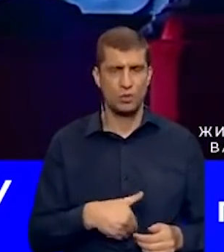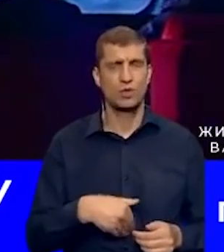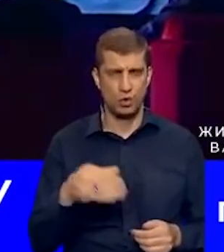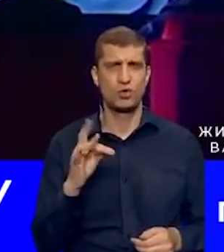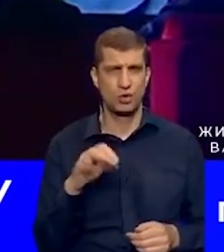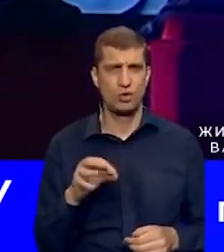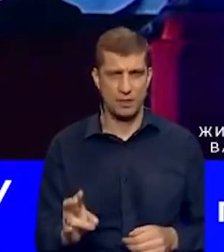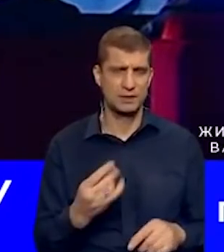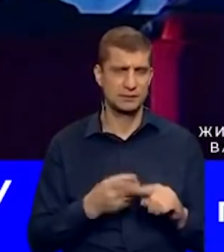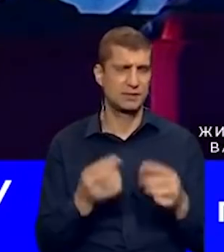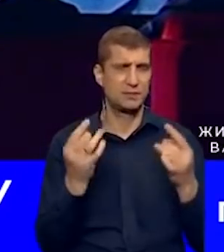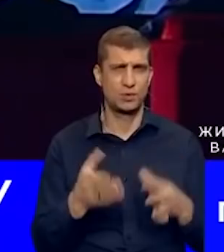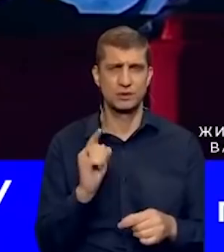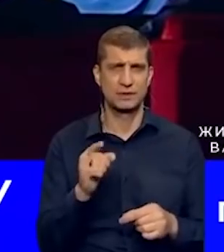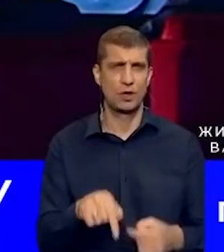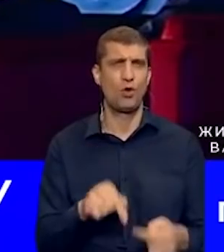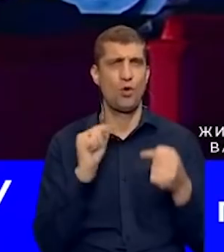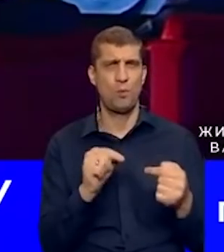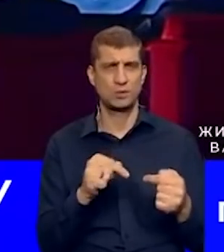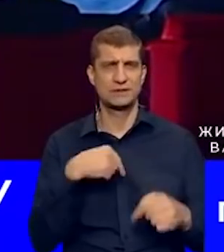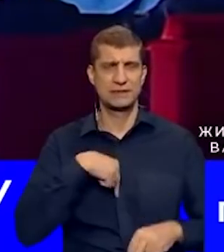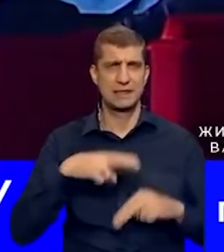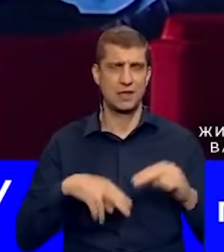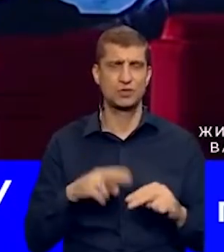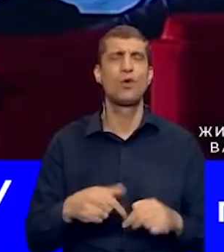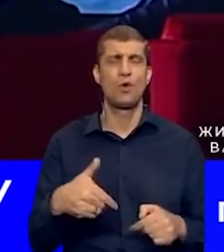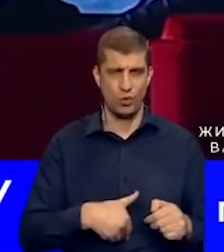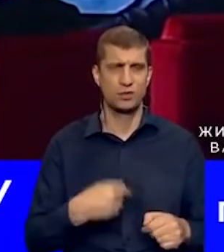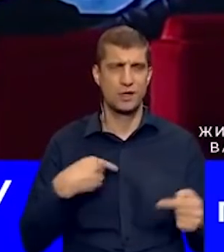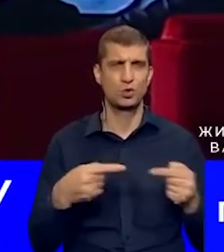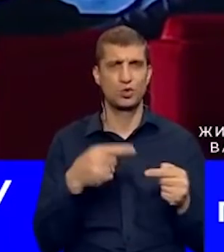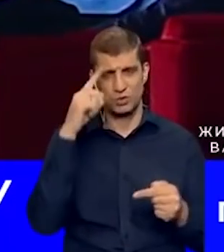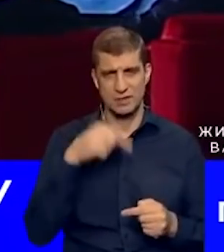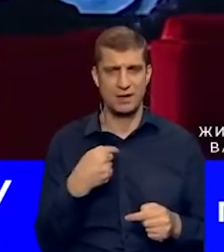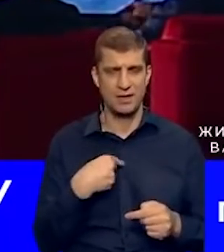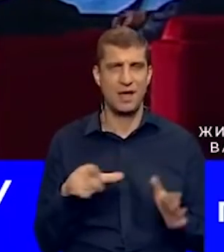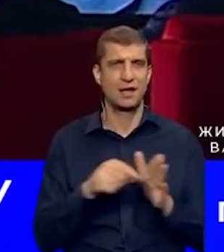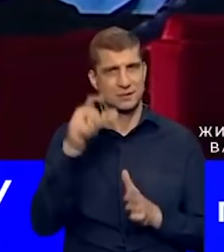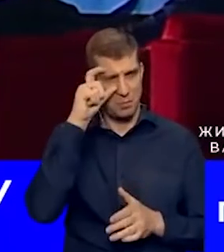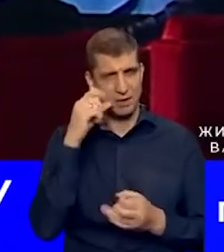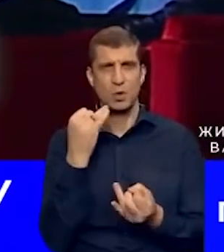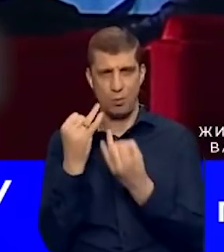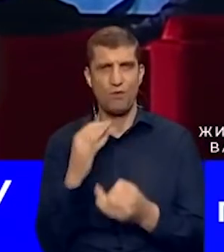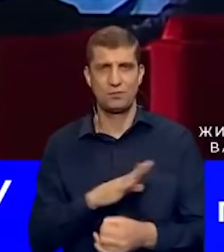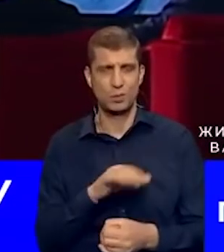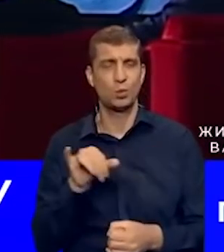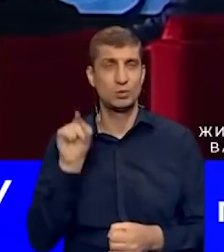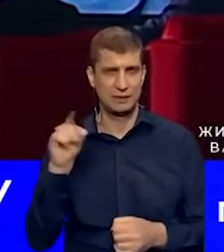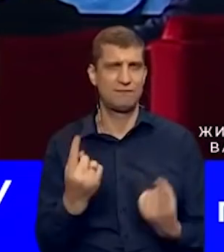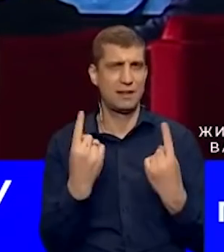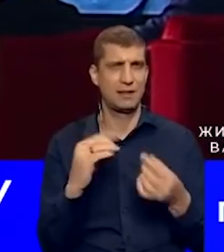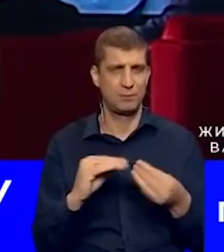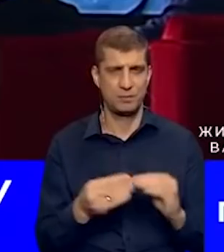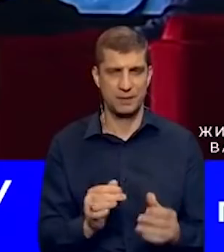Романе, це просто ти опозиційно налаштований. Голодні, я точно знаю, я з Байденом говорив, у них великі